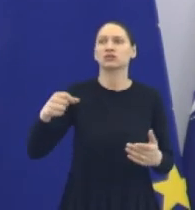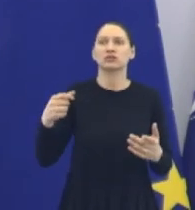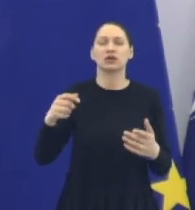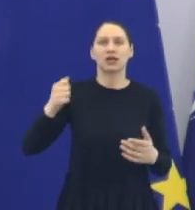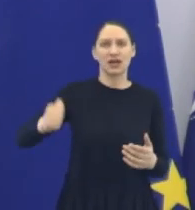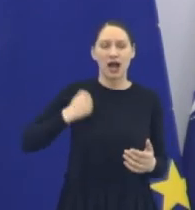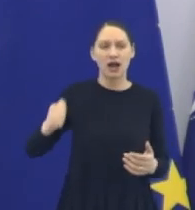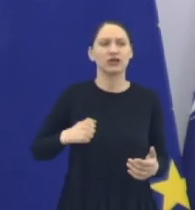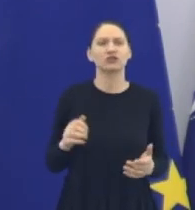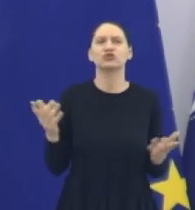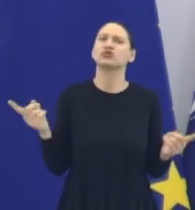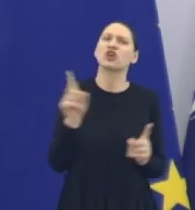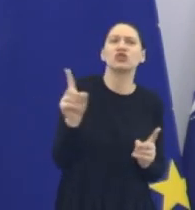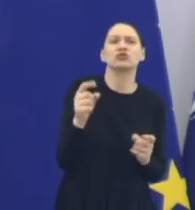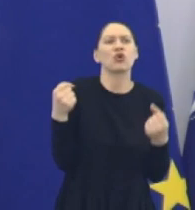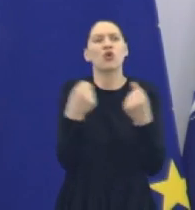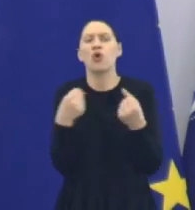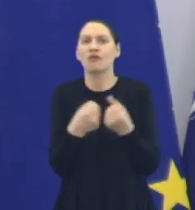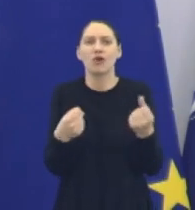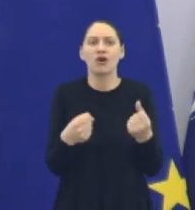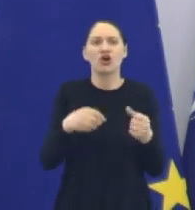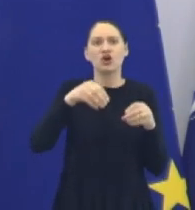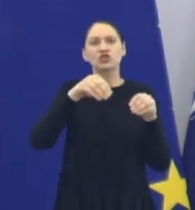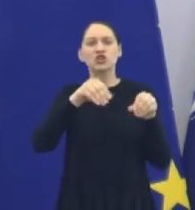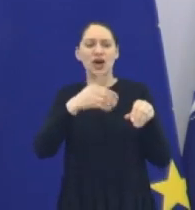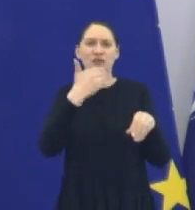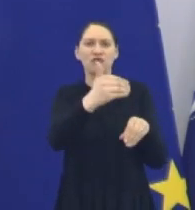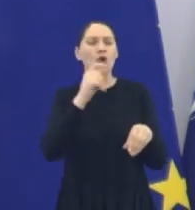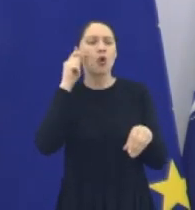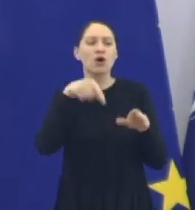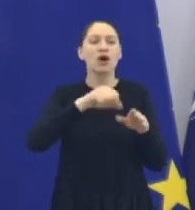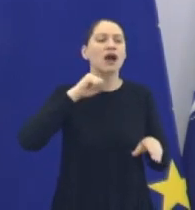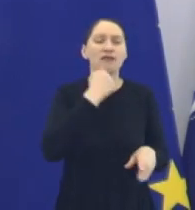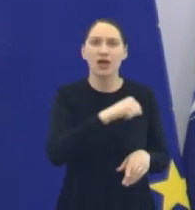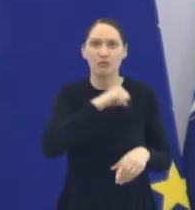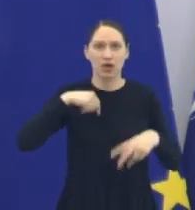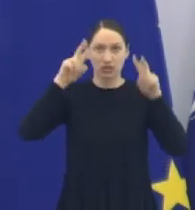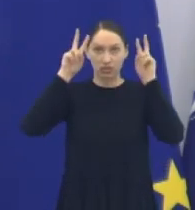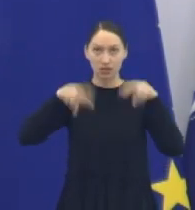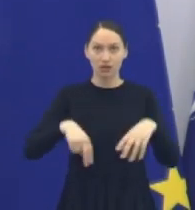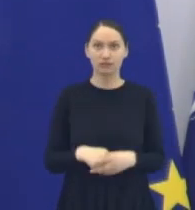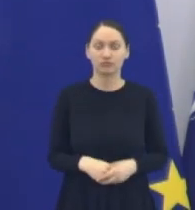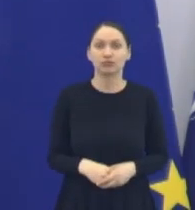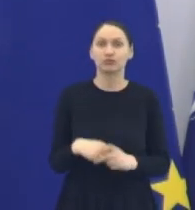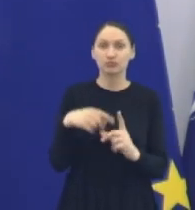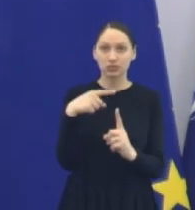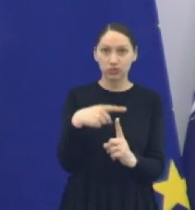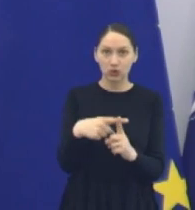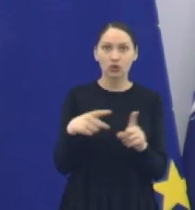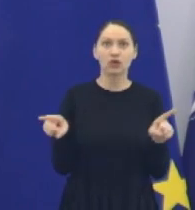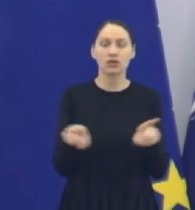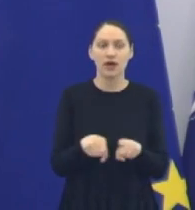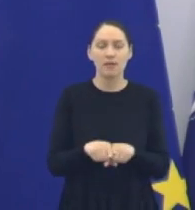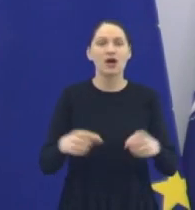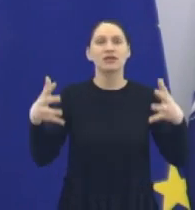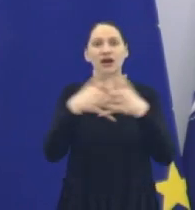tiesą sakant, ir ką jie čia Ukraino žemėje veikia. Žinoma, prie to prisideda ir jų nesėkmės lauko